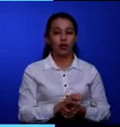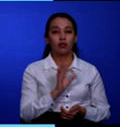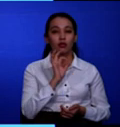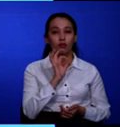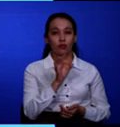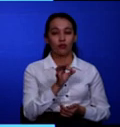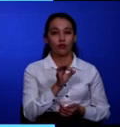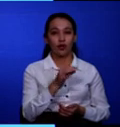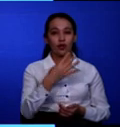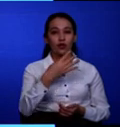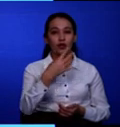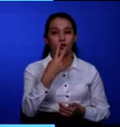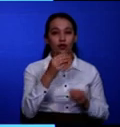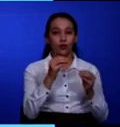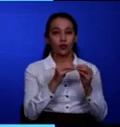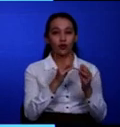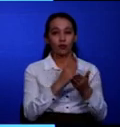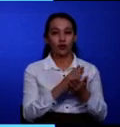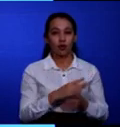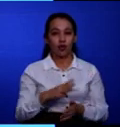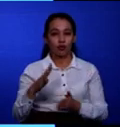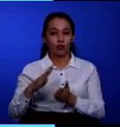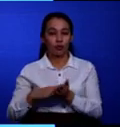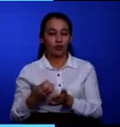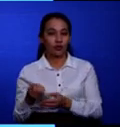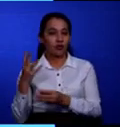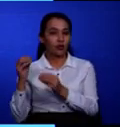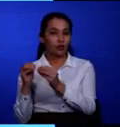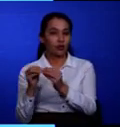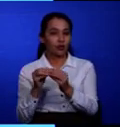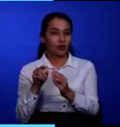To'g'ri, 42 ta o'nlik bor. 90 sonida nechta o'nlik bor?